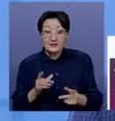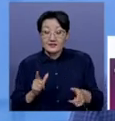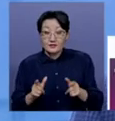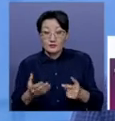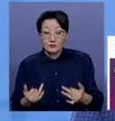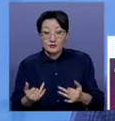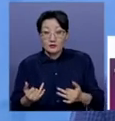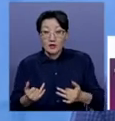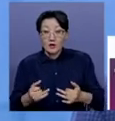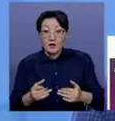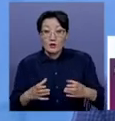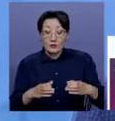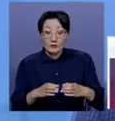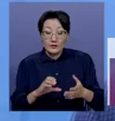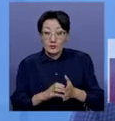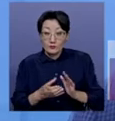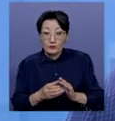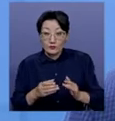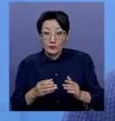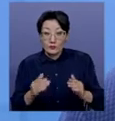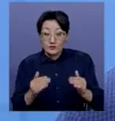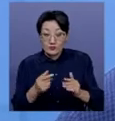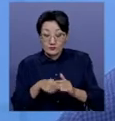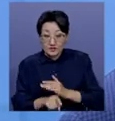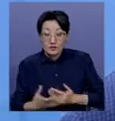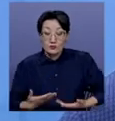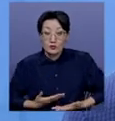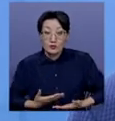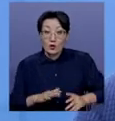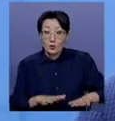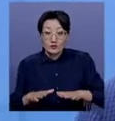бұл кампуста тұрған өте ыңғайлы, орында жаңғайлы,